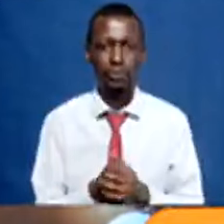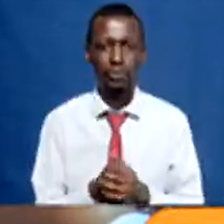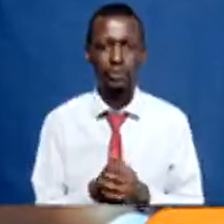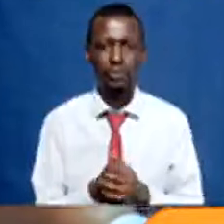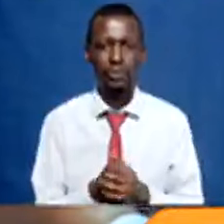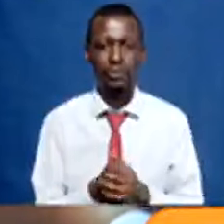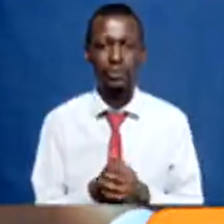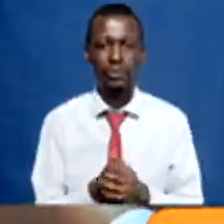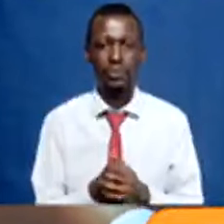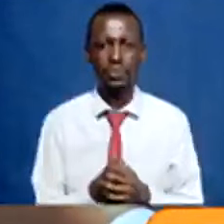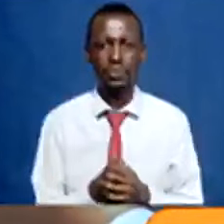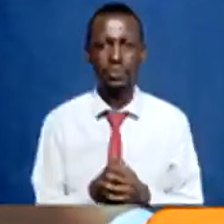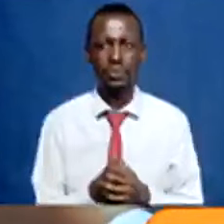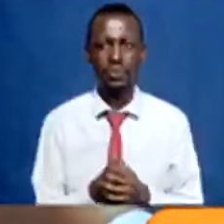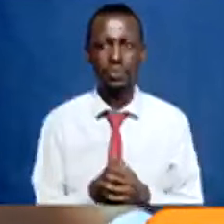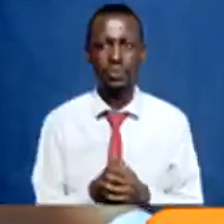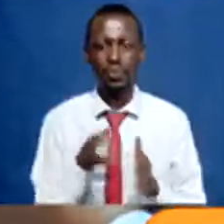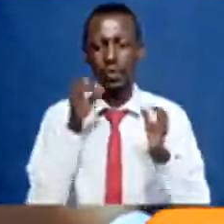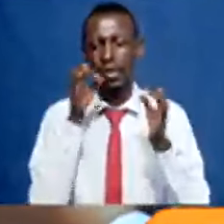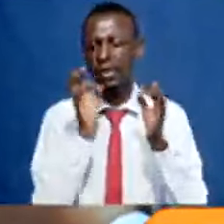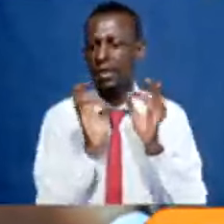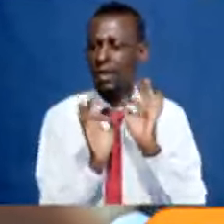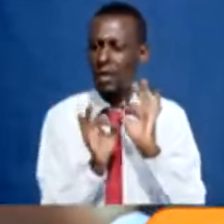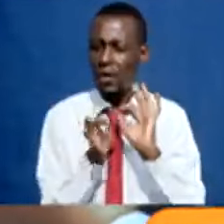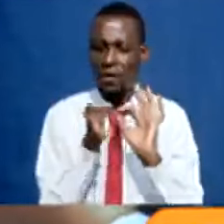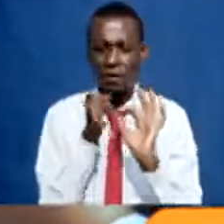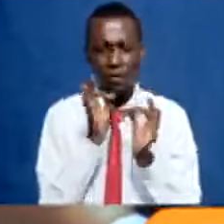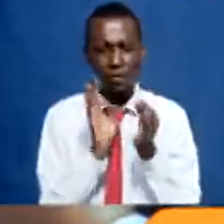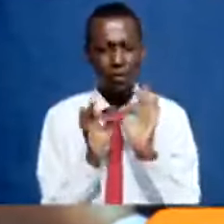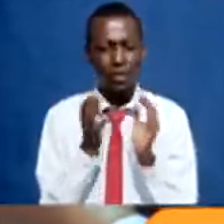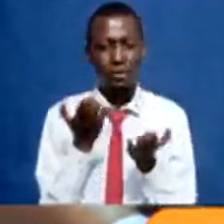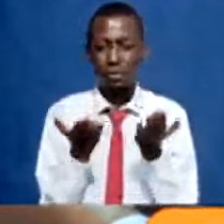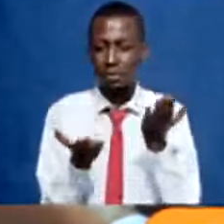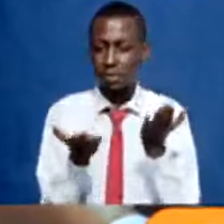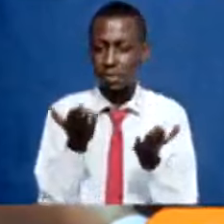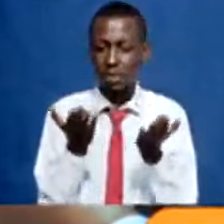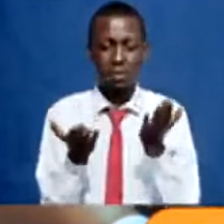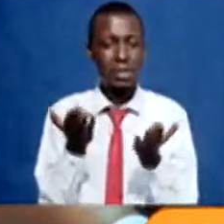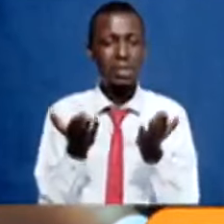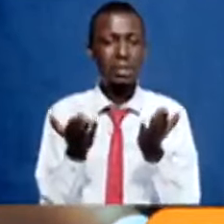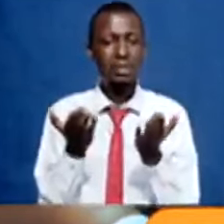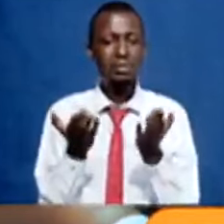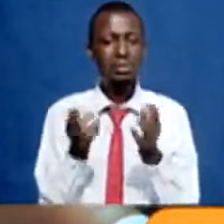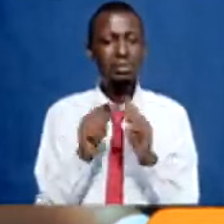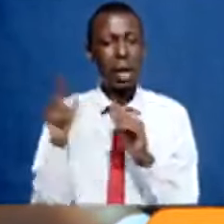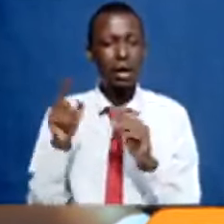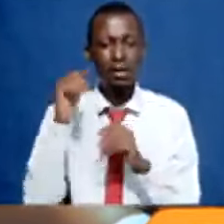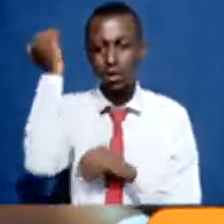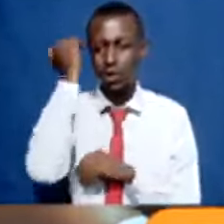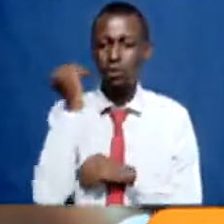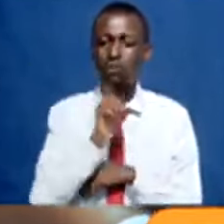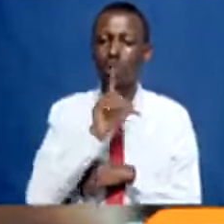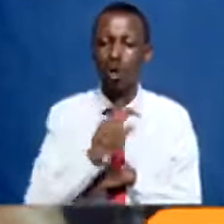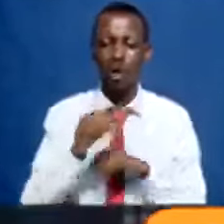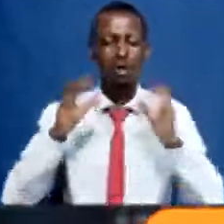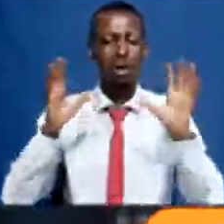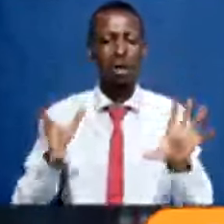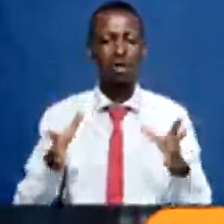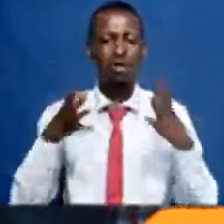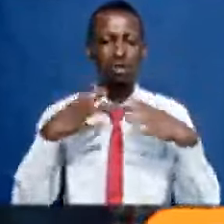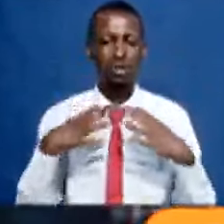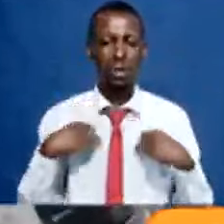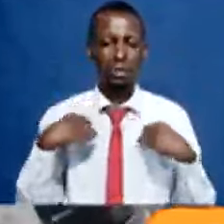And if at all there is a suggestion that they might, the court can quickly make an order which we agree to, that they deposit